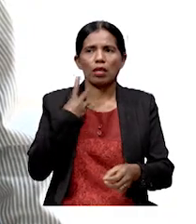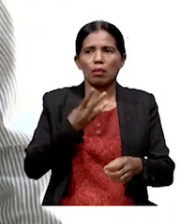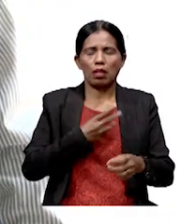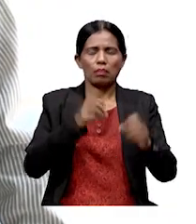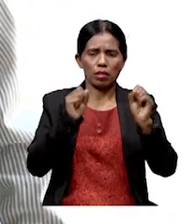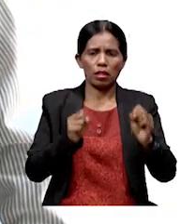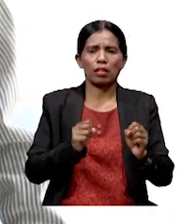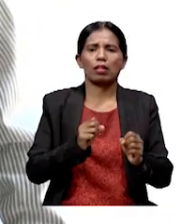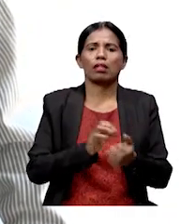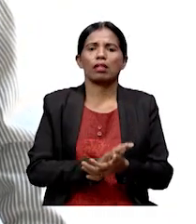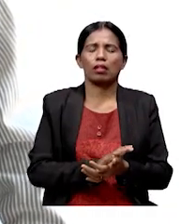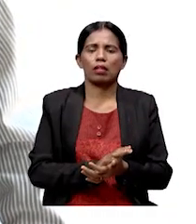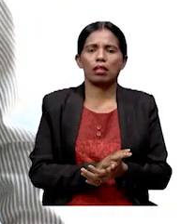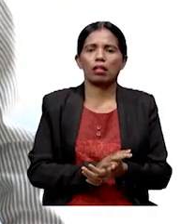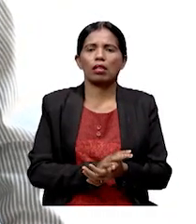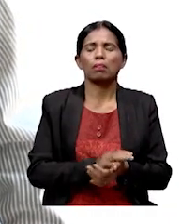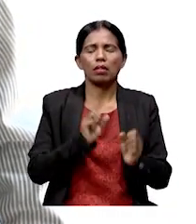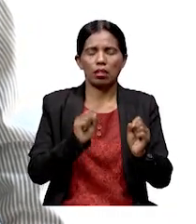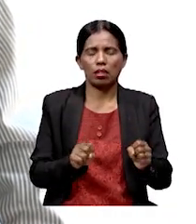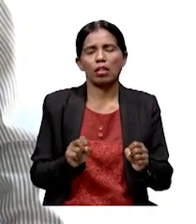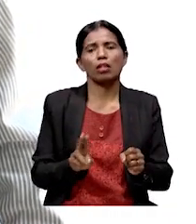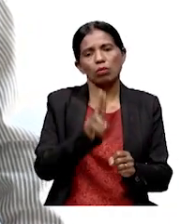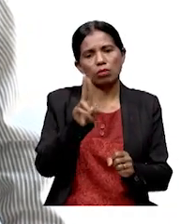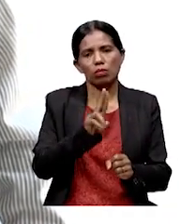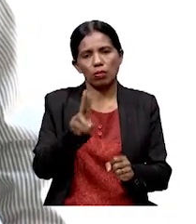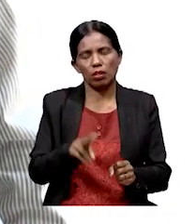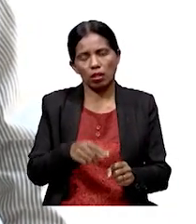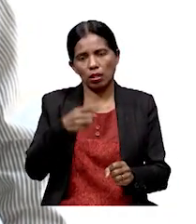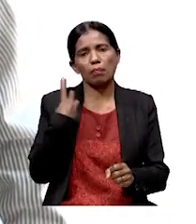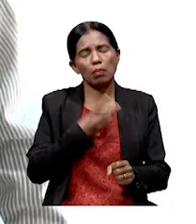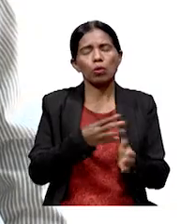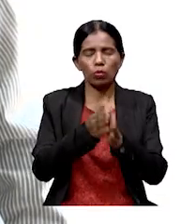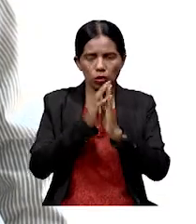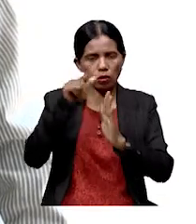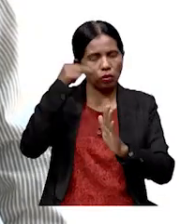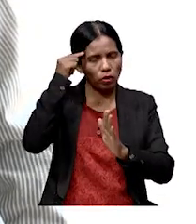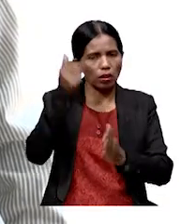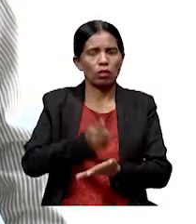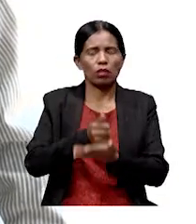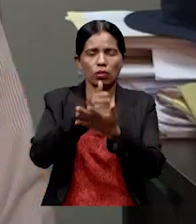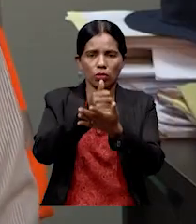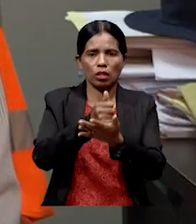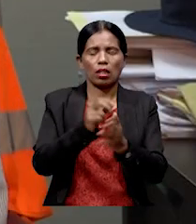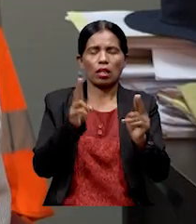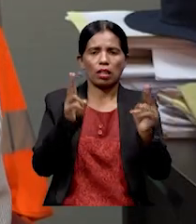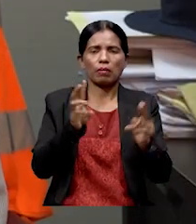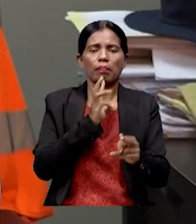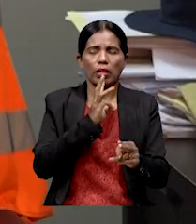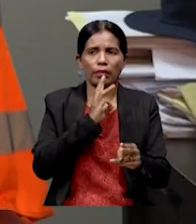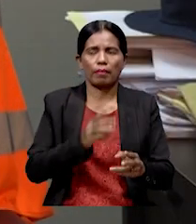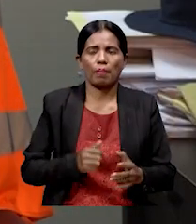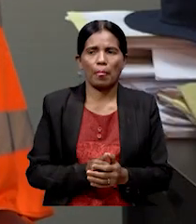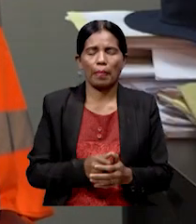que usa de toda Irene mami ame hakara kusi ba governo para tu tamata la lais bebeda ni. Hatamba